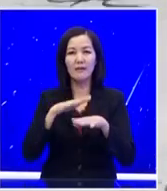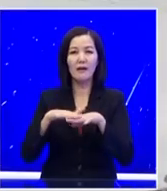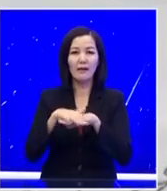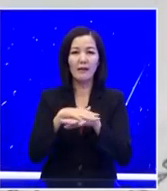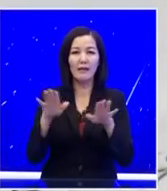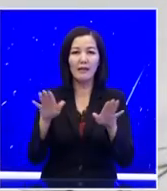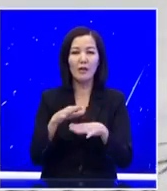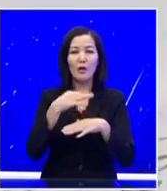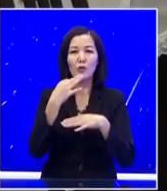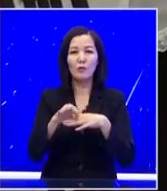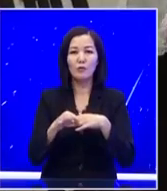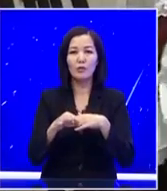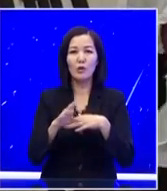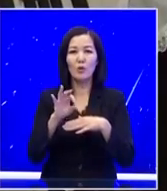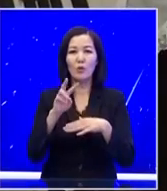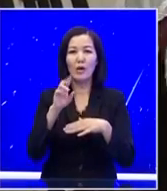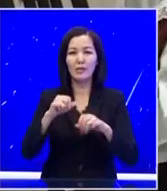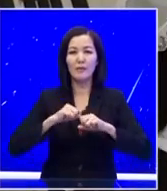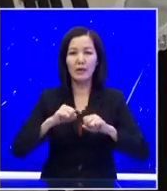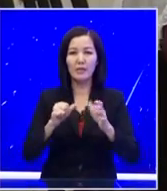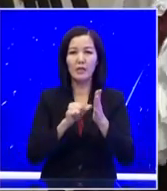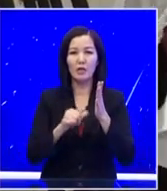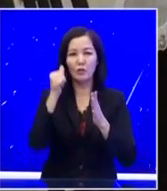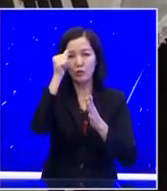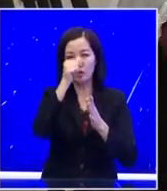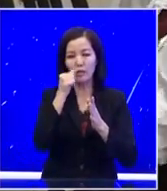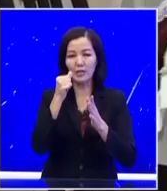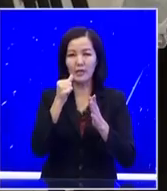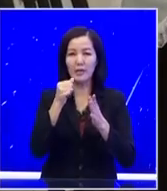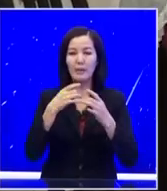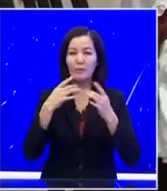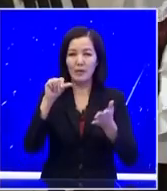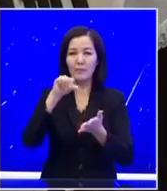Бұйыртса күзде Орақты батырдың 600 жылдығында шырқамақшы.